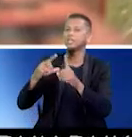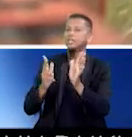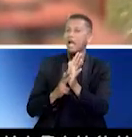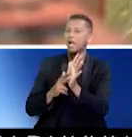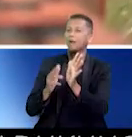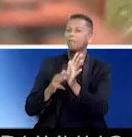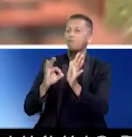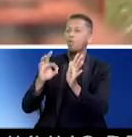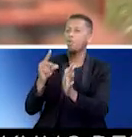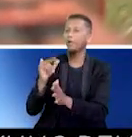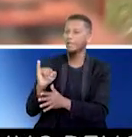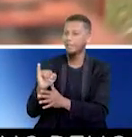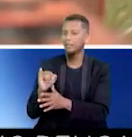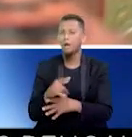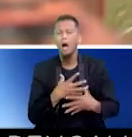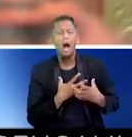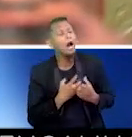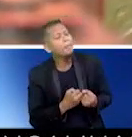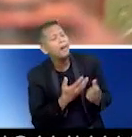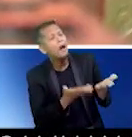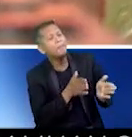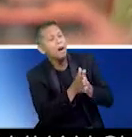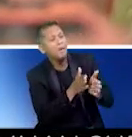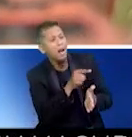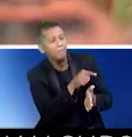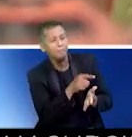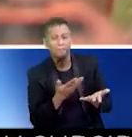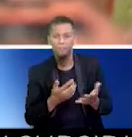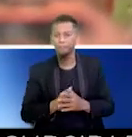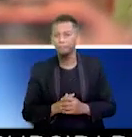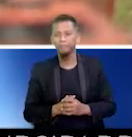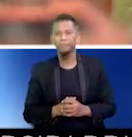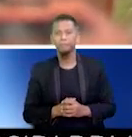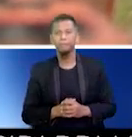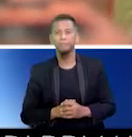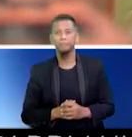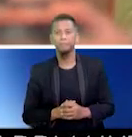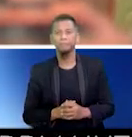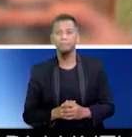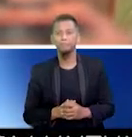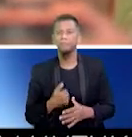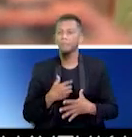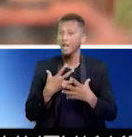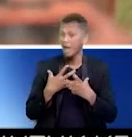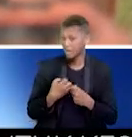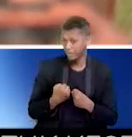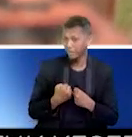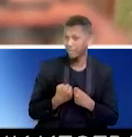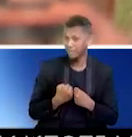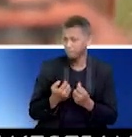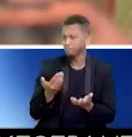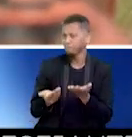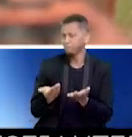Harapan kedepannya apa Mas dengan diadakannya balap motor jalanan ini? Harapan kedepannya ya lebih di apa